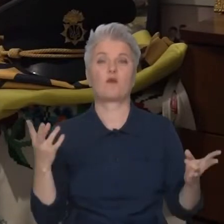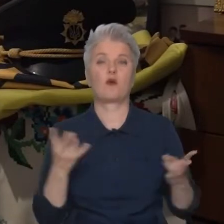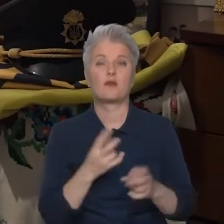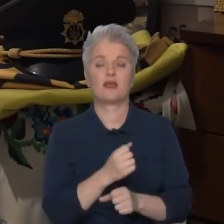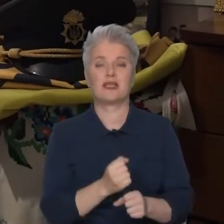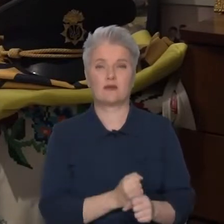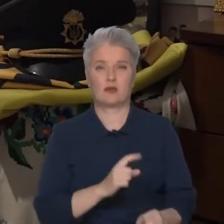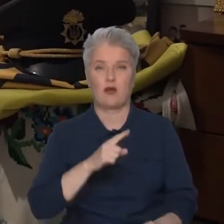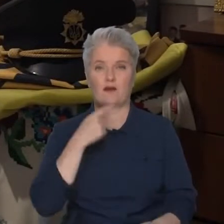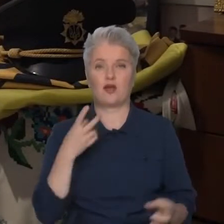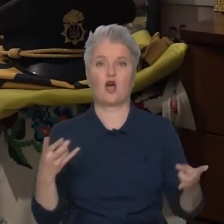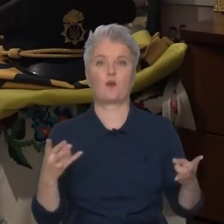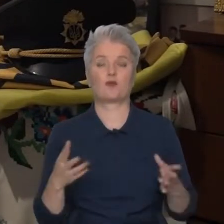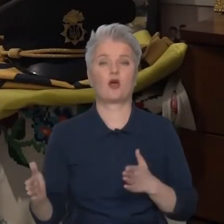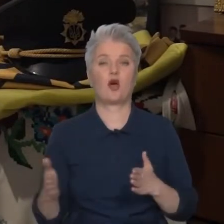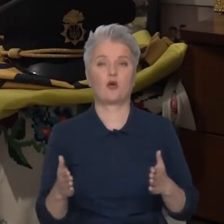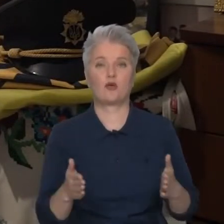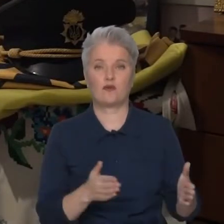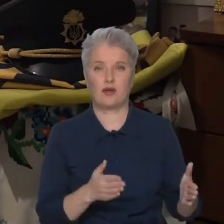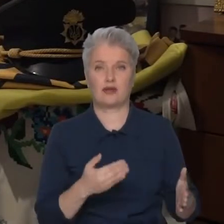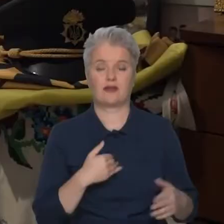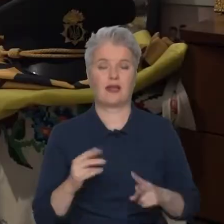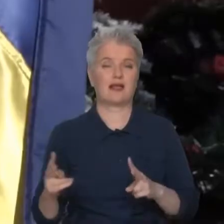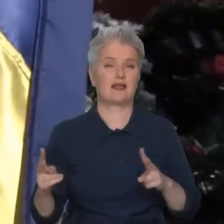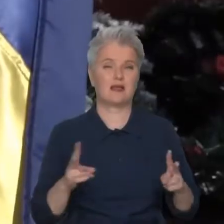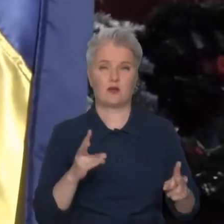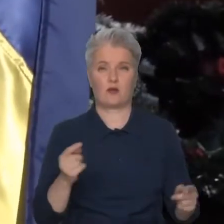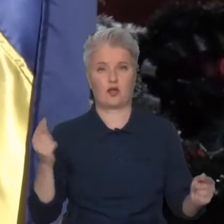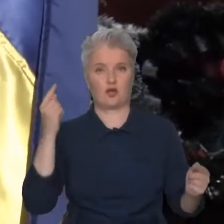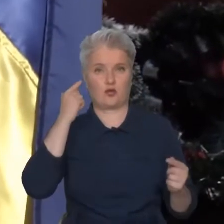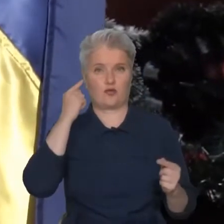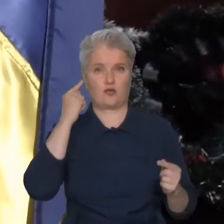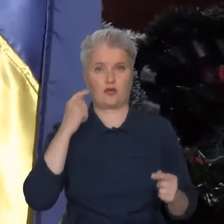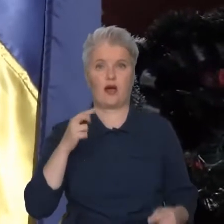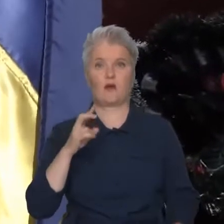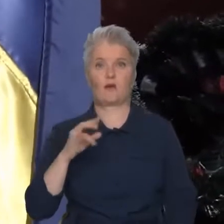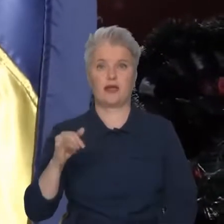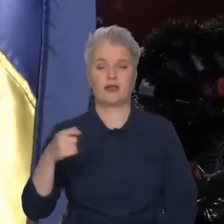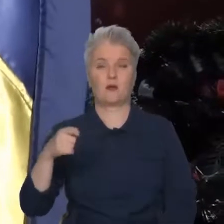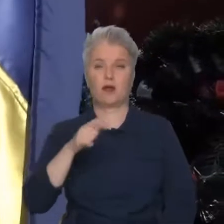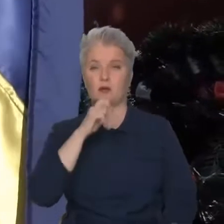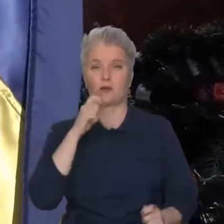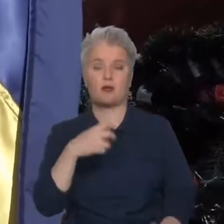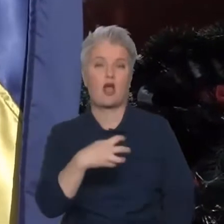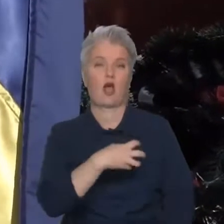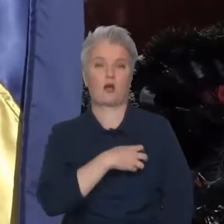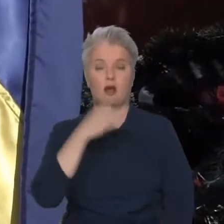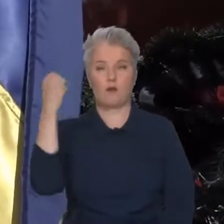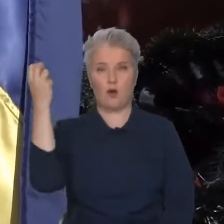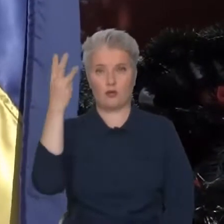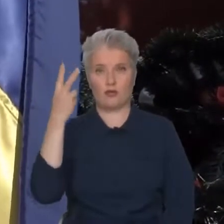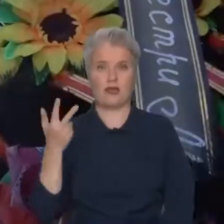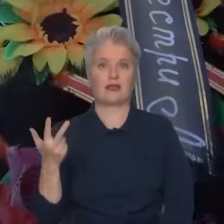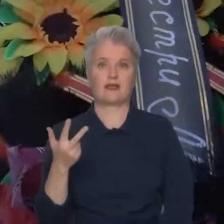Ми говорили, що потрібно буде готуватись. Нас ніхто не чув. У березні президент нагородив Андрія орденом Богдана Хмельницького